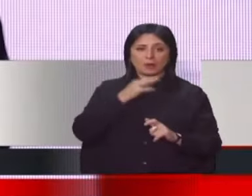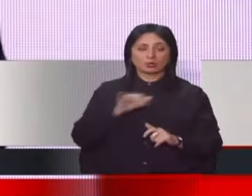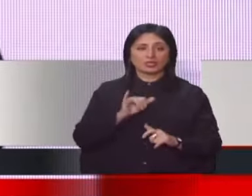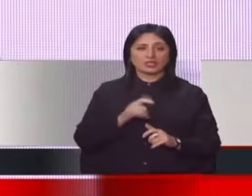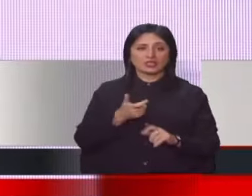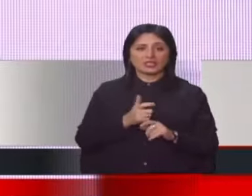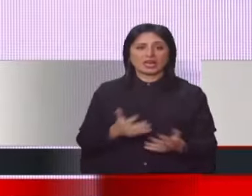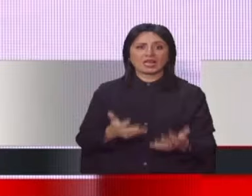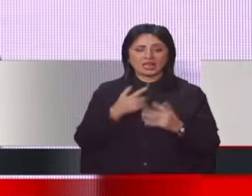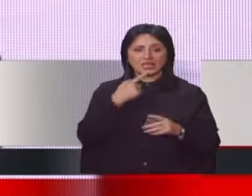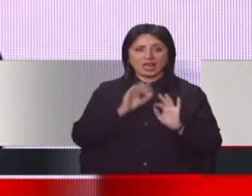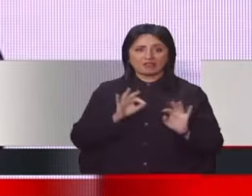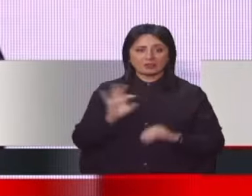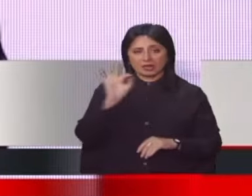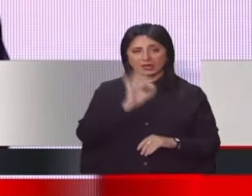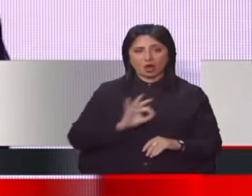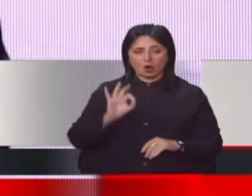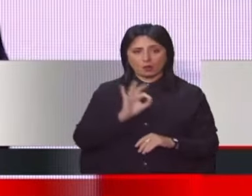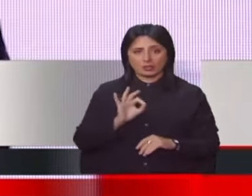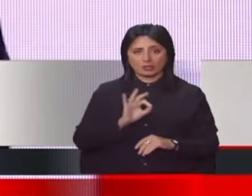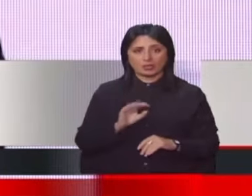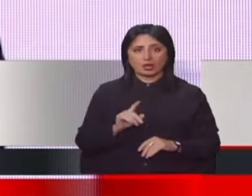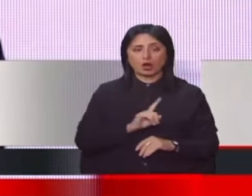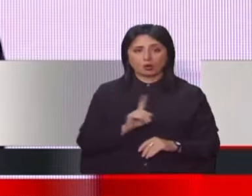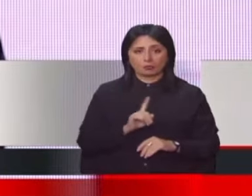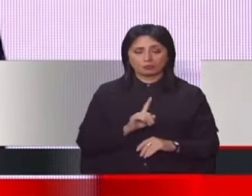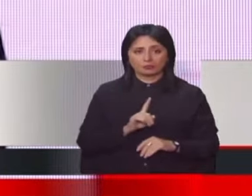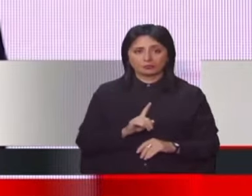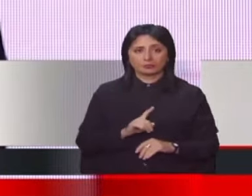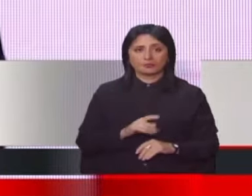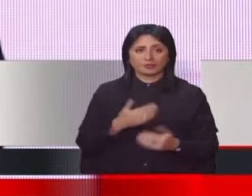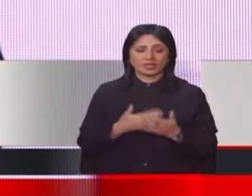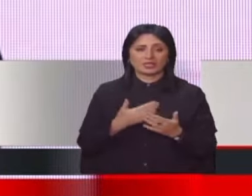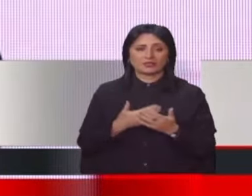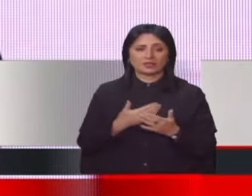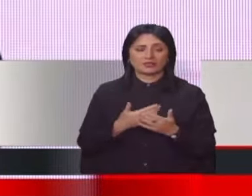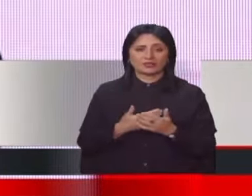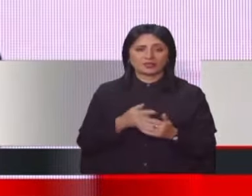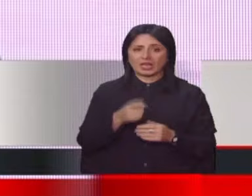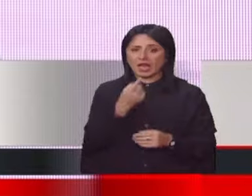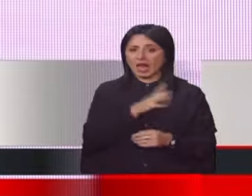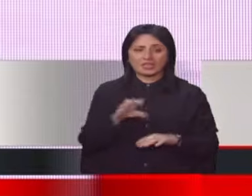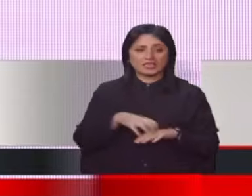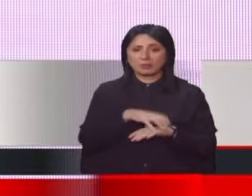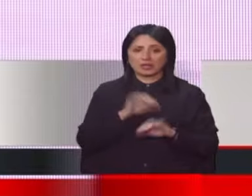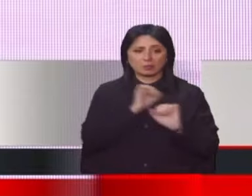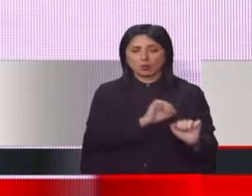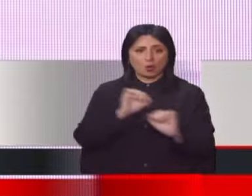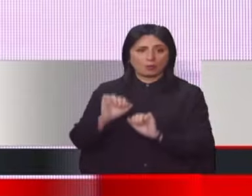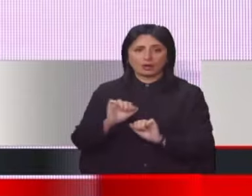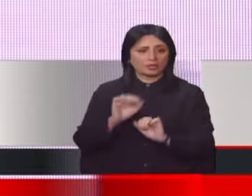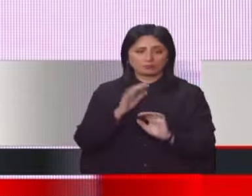სადაც ძალიან ნათლად ახსენა იმის თაობაზე, რომ ასე ვთქვათ, ის არც ერთი პარტიის მომხრე